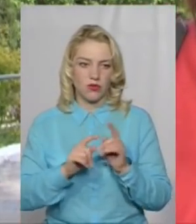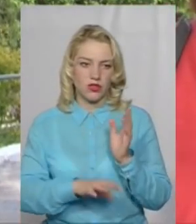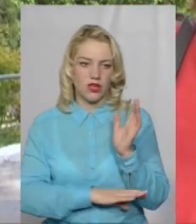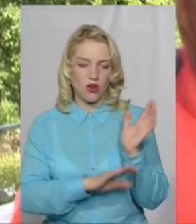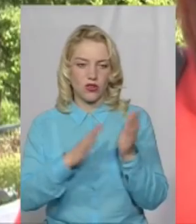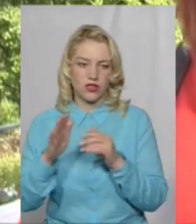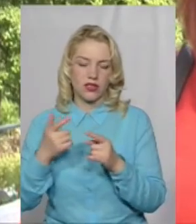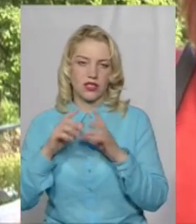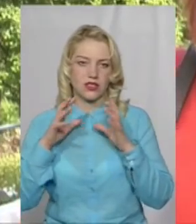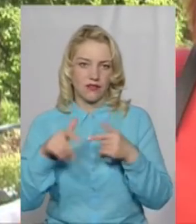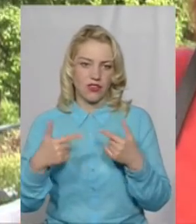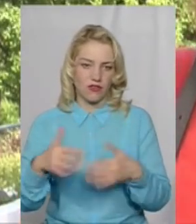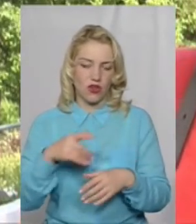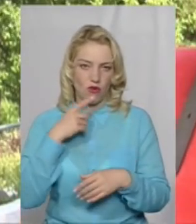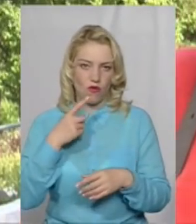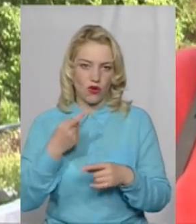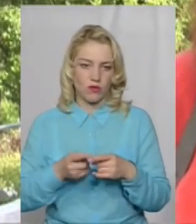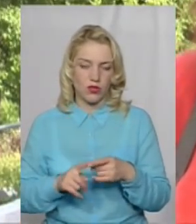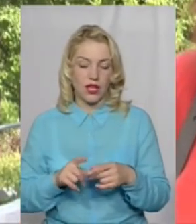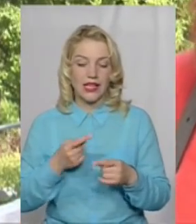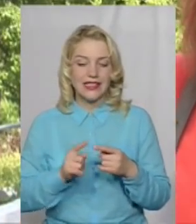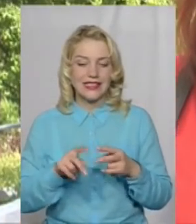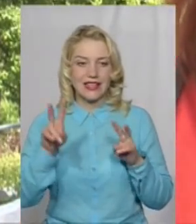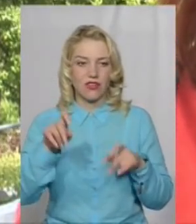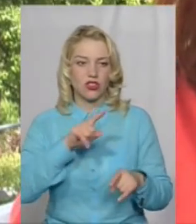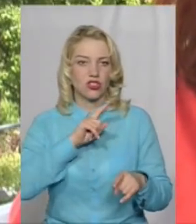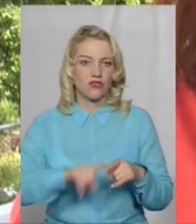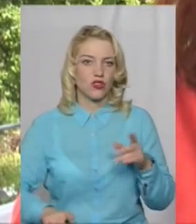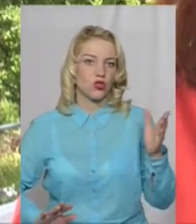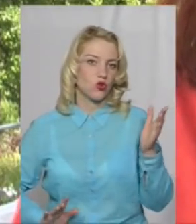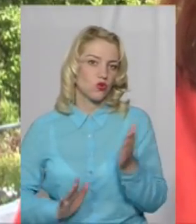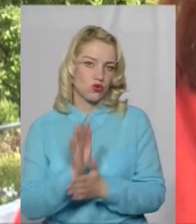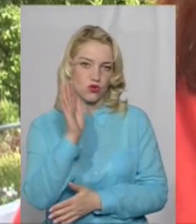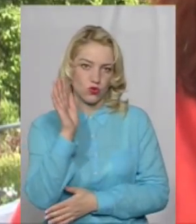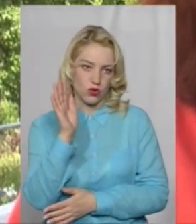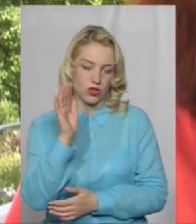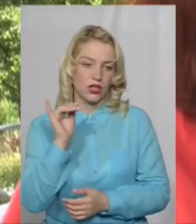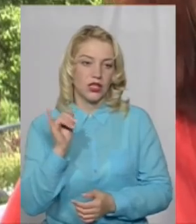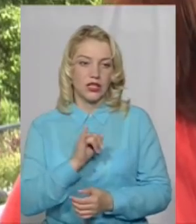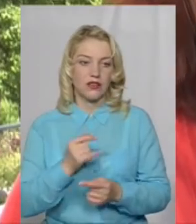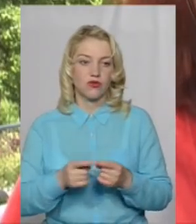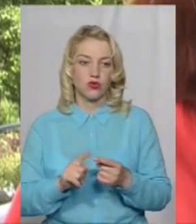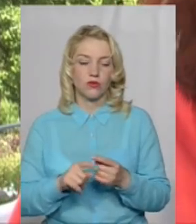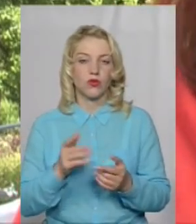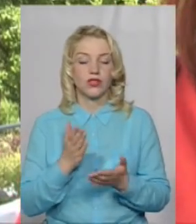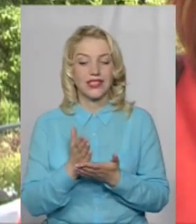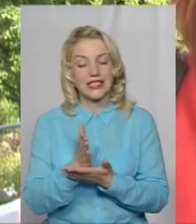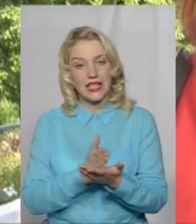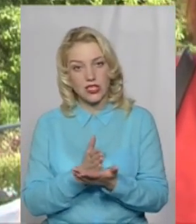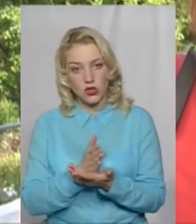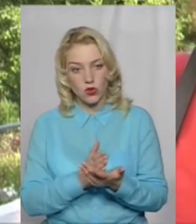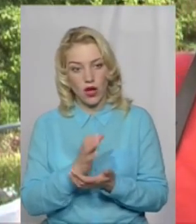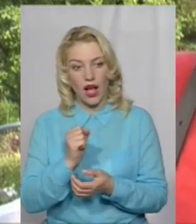про це говорить. Ці види, вони швидко ростуть, і в цьому їх заслуга. А в